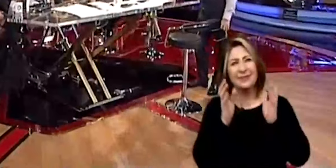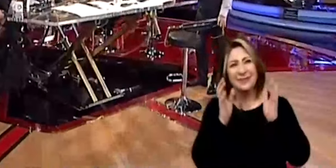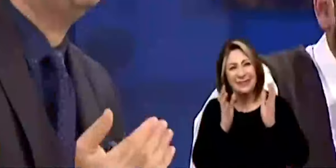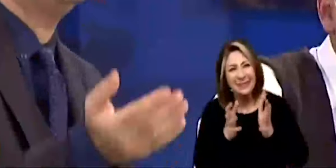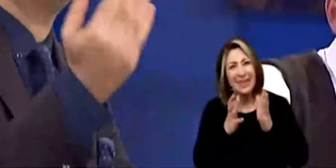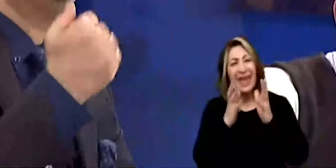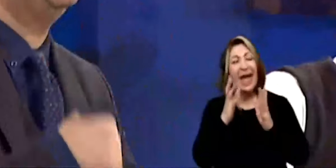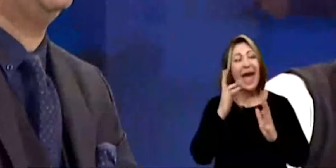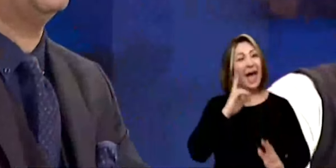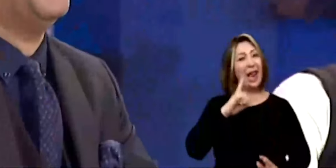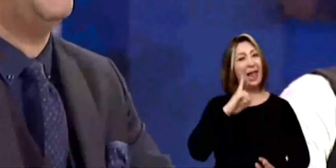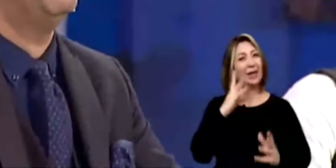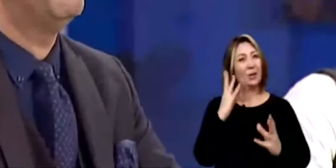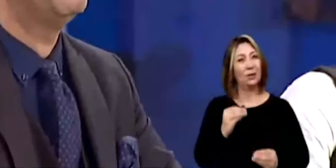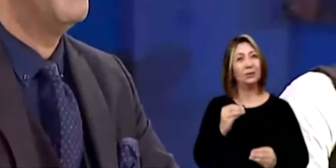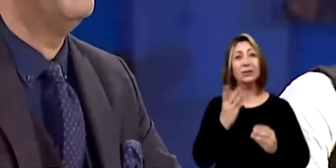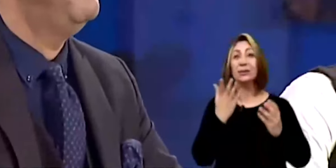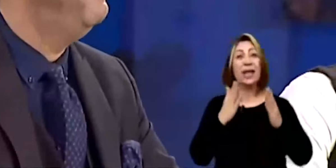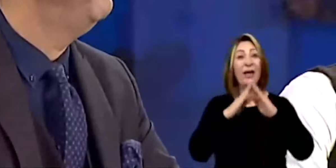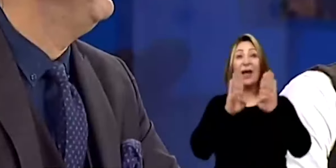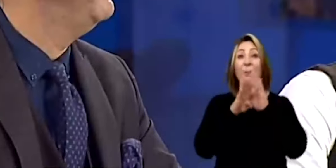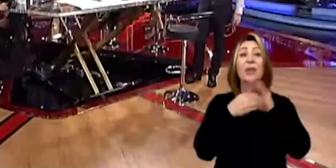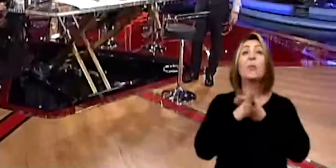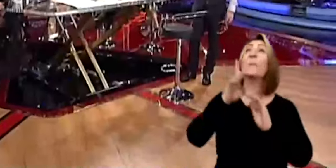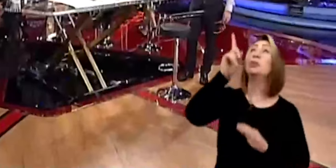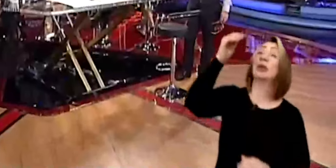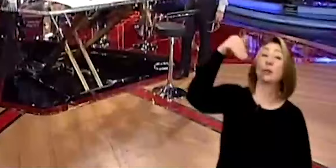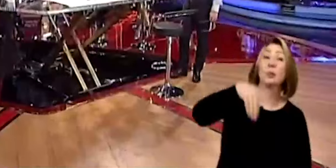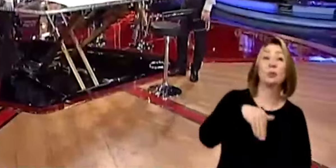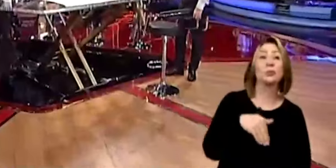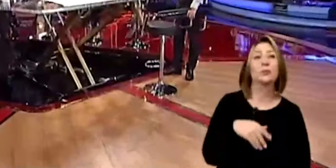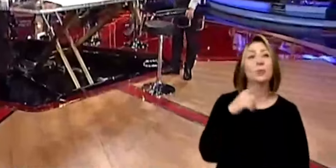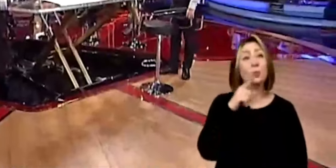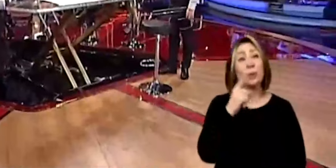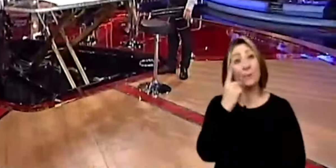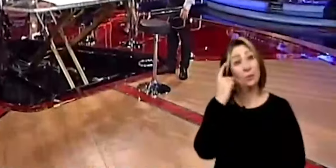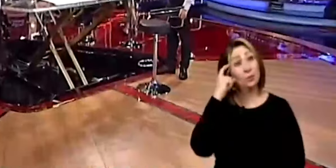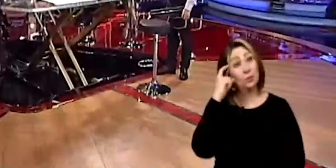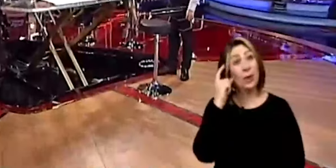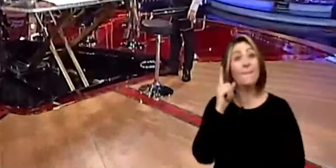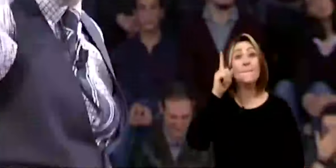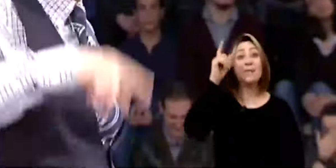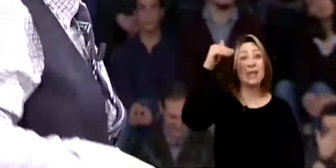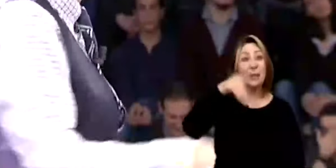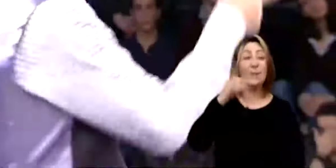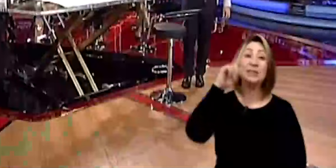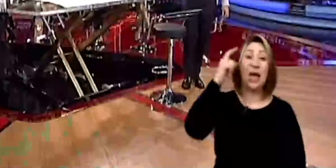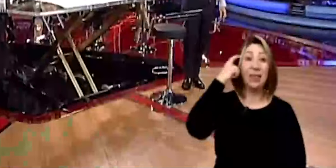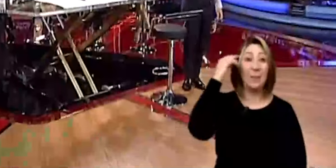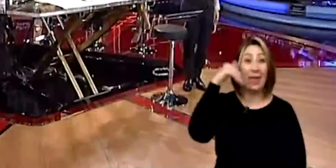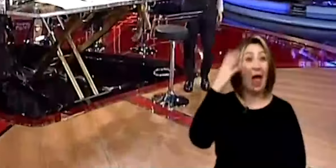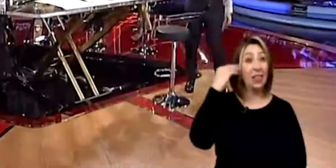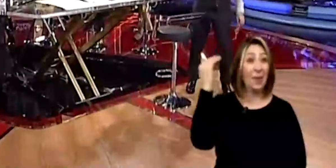şeyden niye yani giriyorsun? Ahlaki bacadan olarak niye giriyorsun ha, niye bacadan giriyorsun? Bravo. Bak neler neler işte bu da başka bir şey. Çünkü bacadan girmek de bizde başka bir anlama